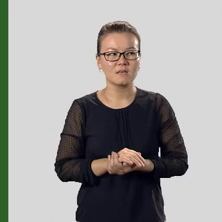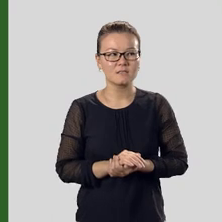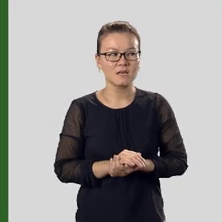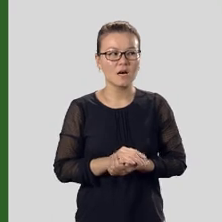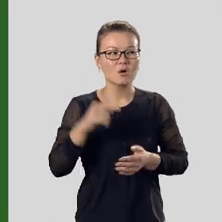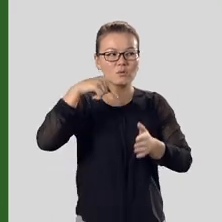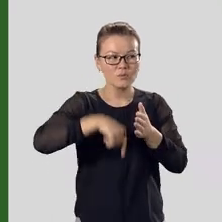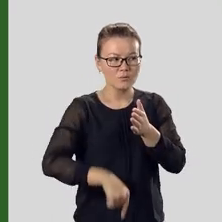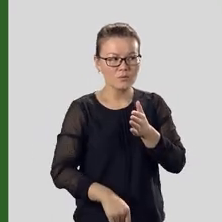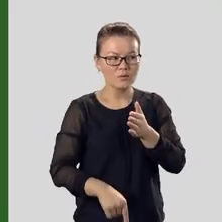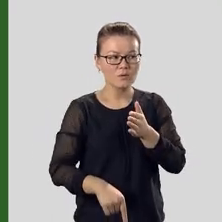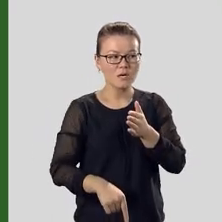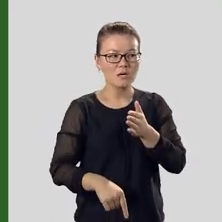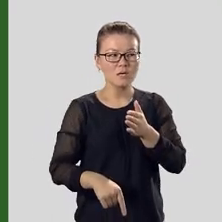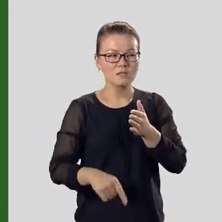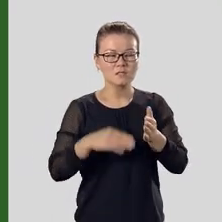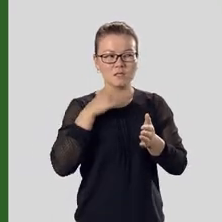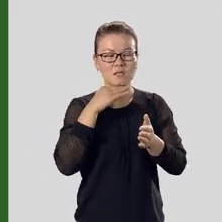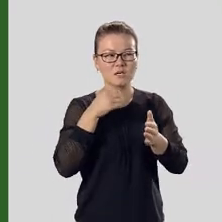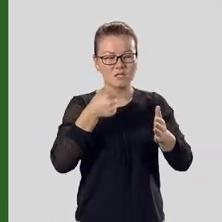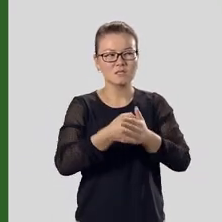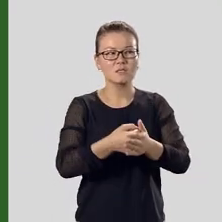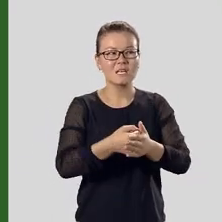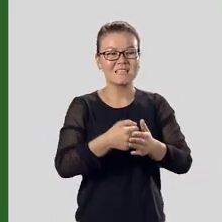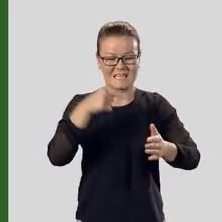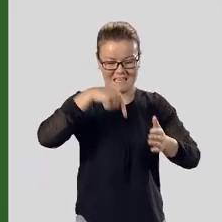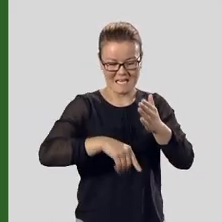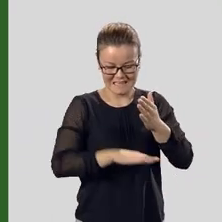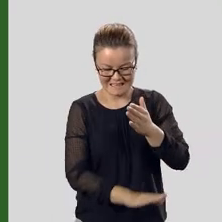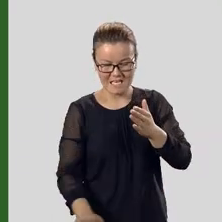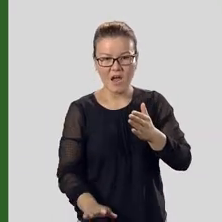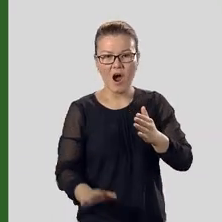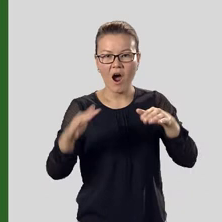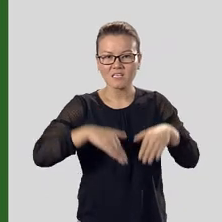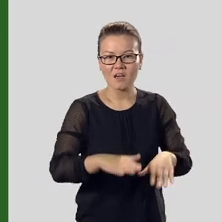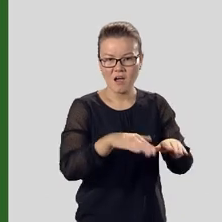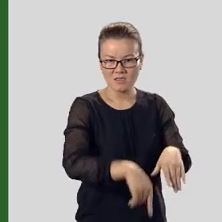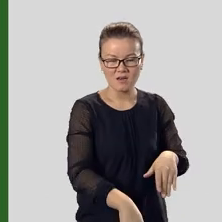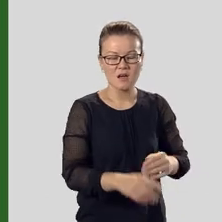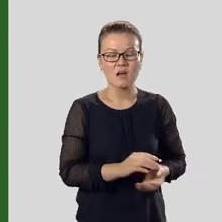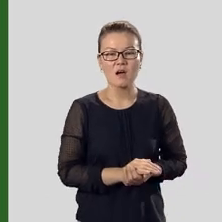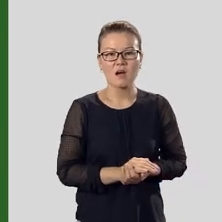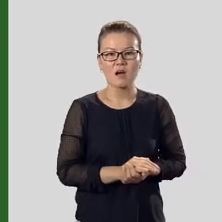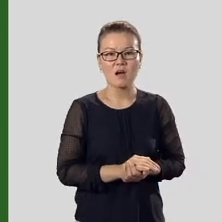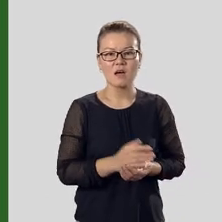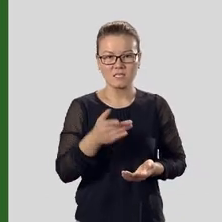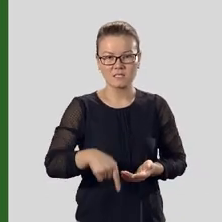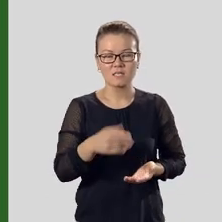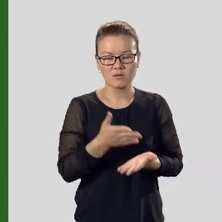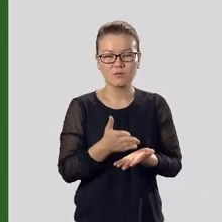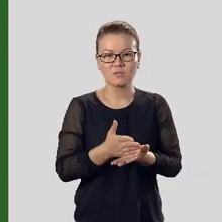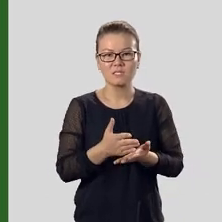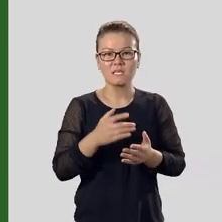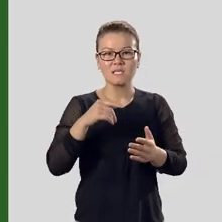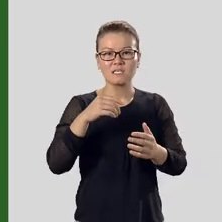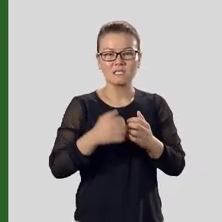глубины разломы достигают на дне океанов. Здесь находятся срединно-океанические